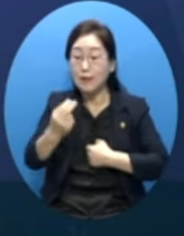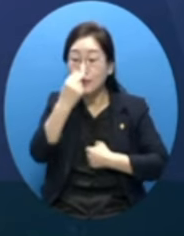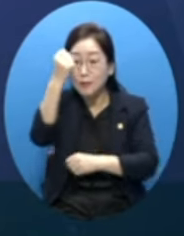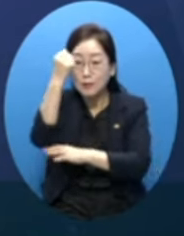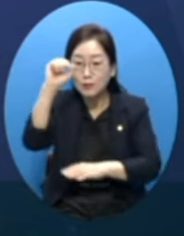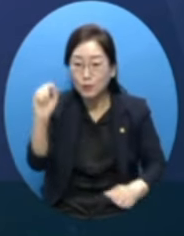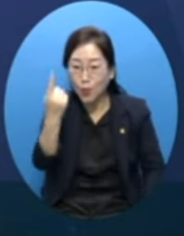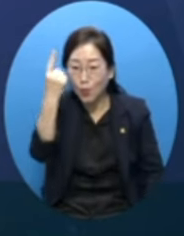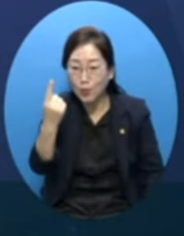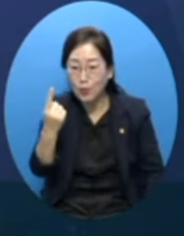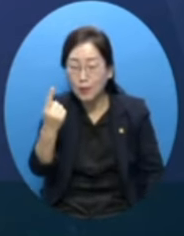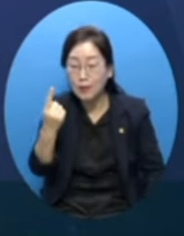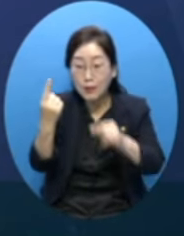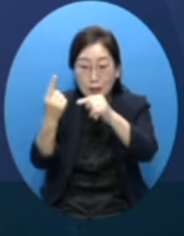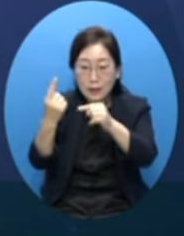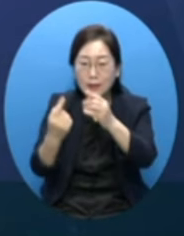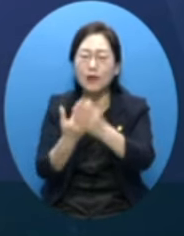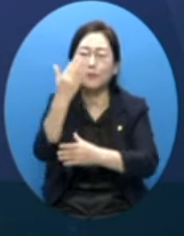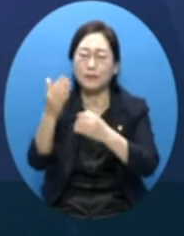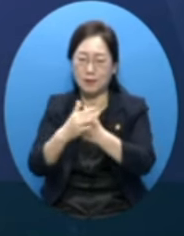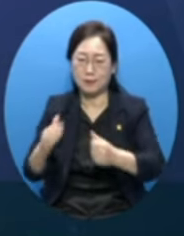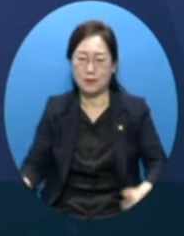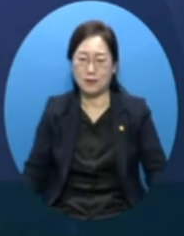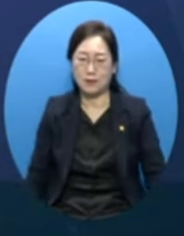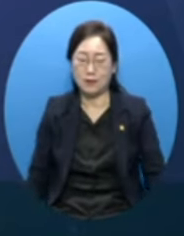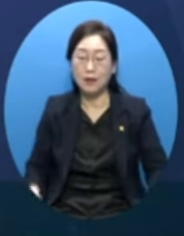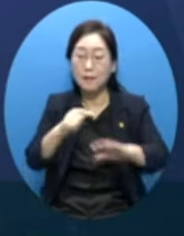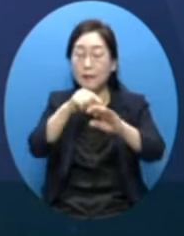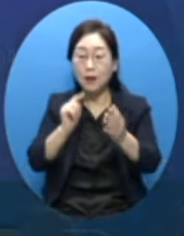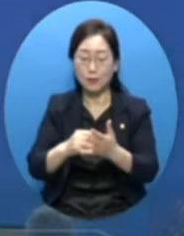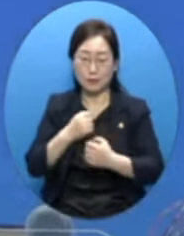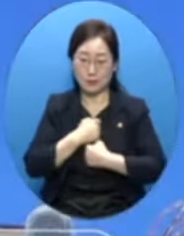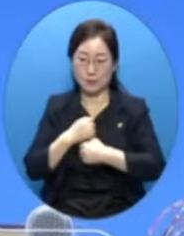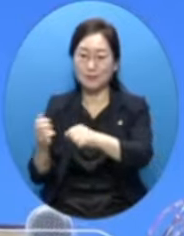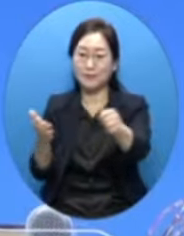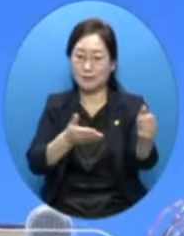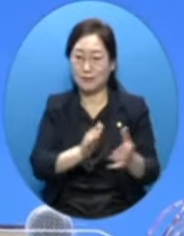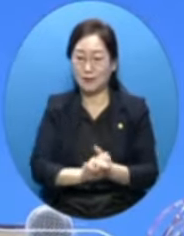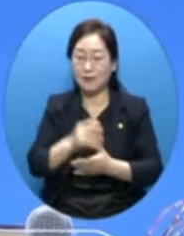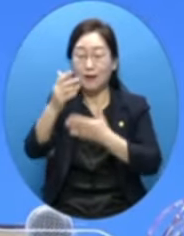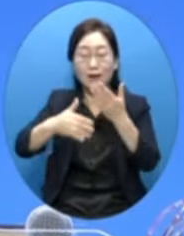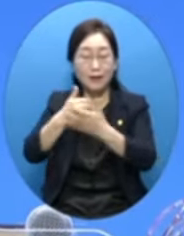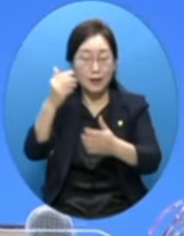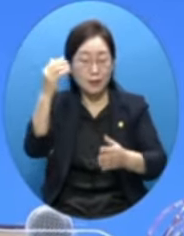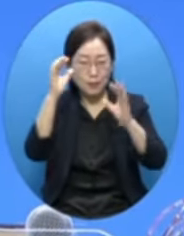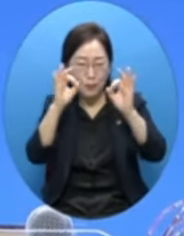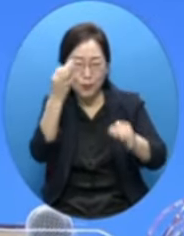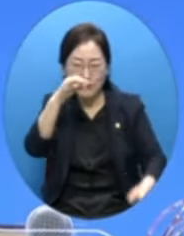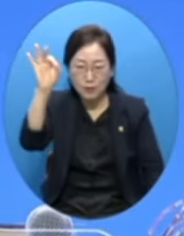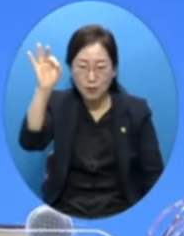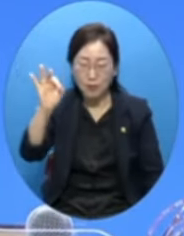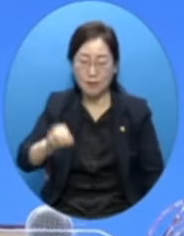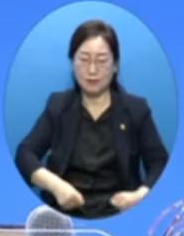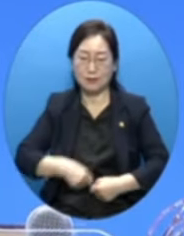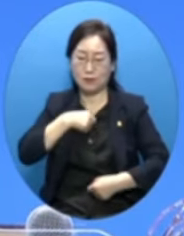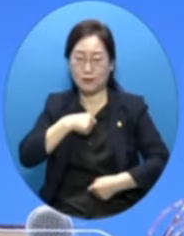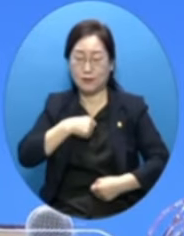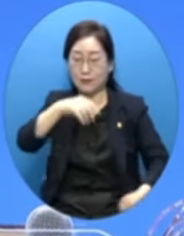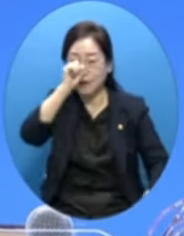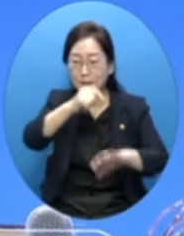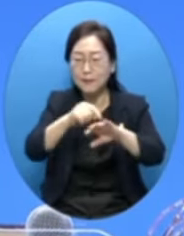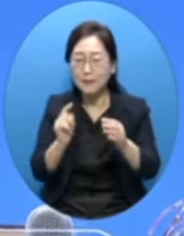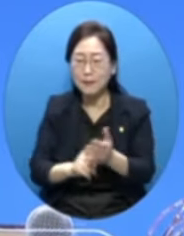근원이 이에서 남이니라. 여러분의 마음을 지키시기 바랍니다. 하나님 앞에 인정받는 정직하고 착한